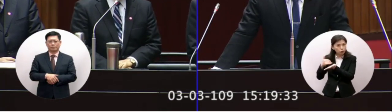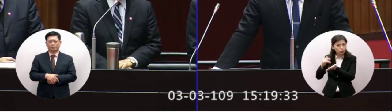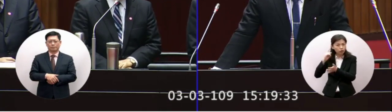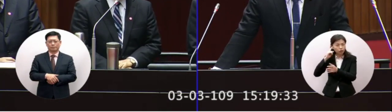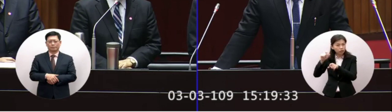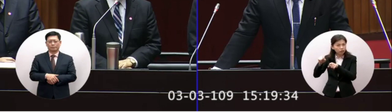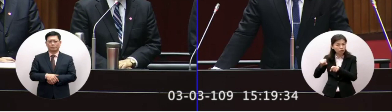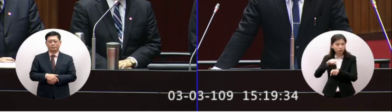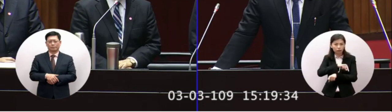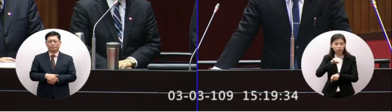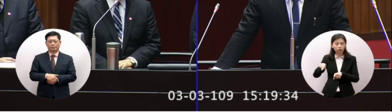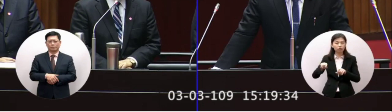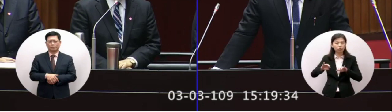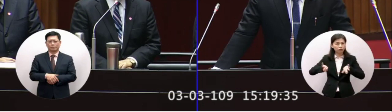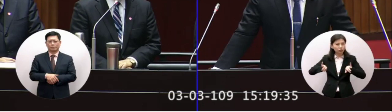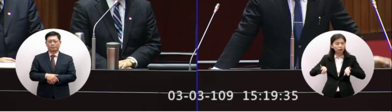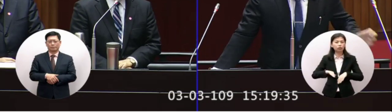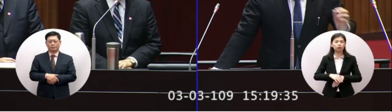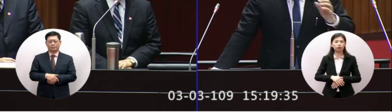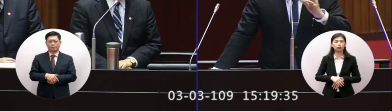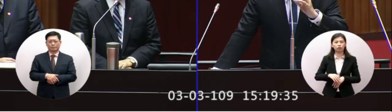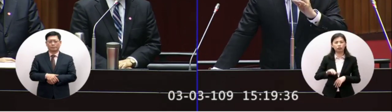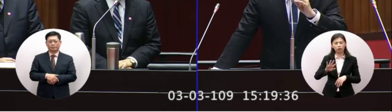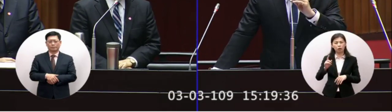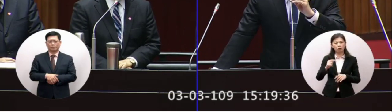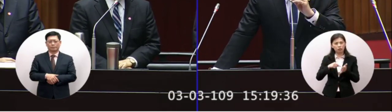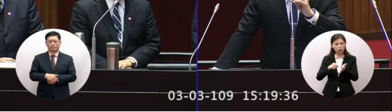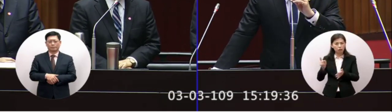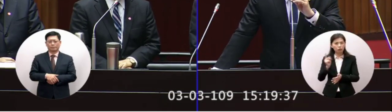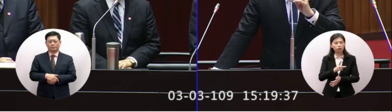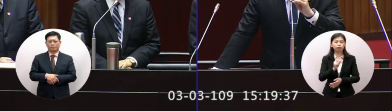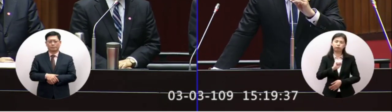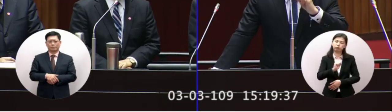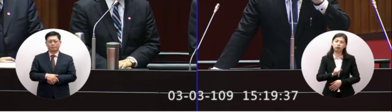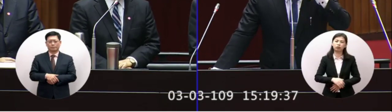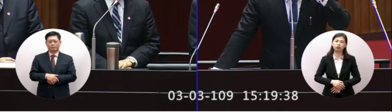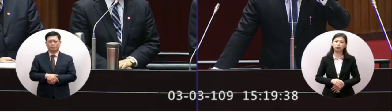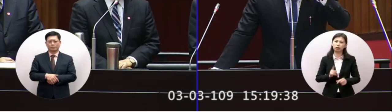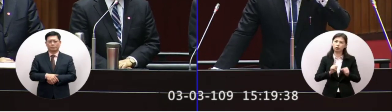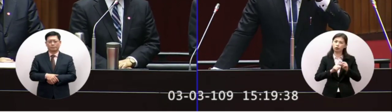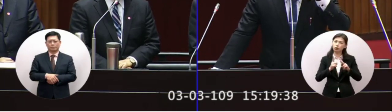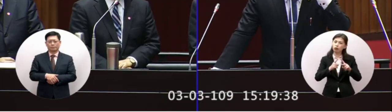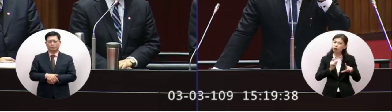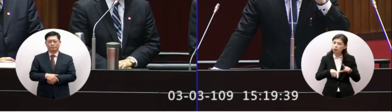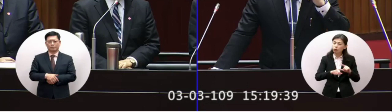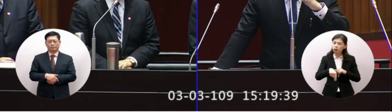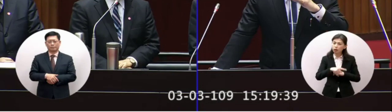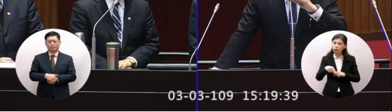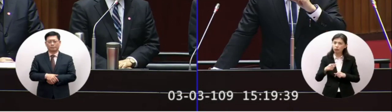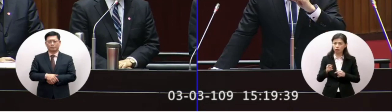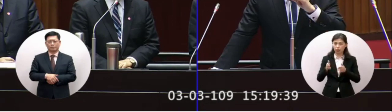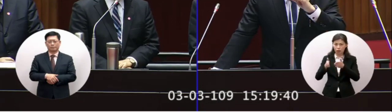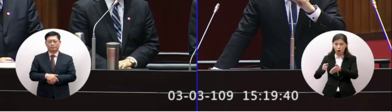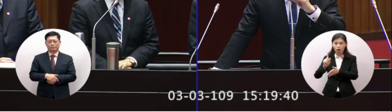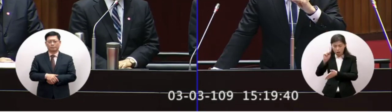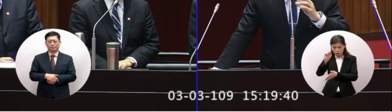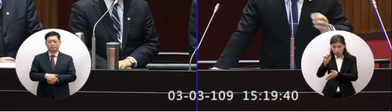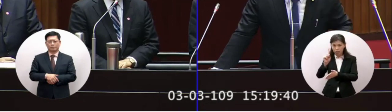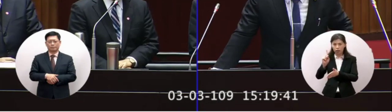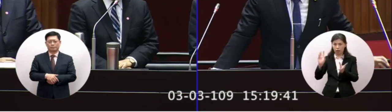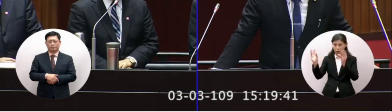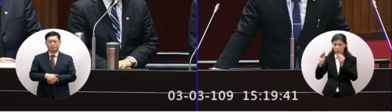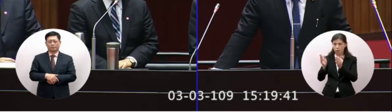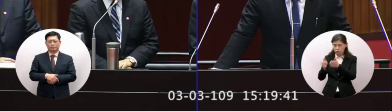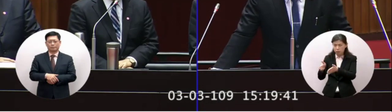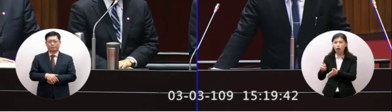这个的执行，其实都会有一些重复的部分。那其实对于这些中小企业来讲，他们单一的窗口跟资讯的统